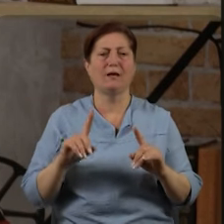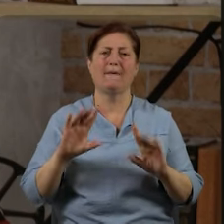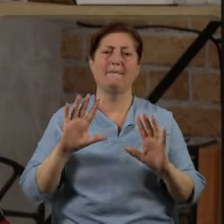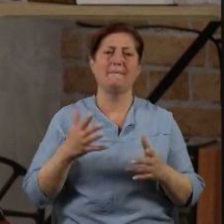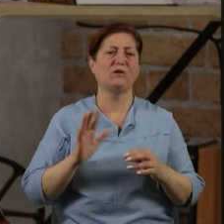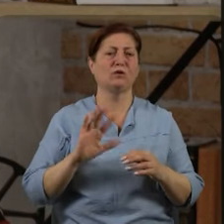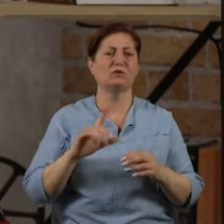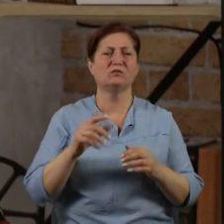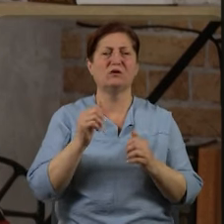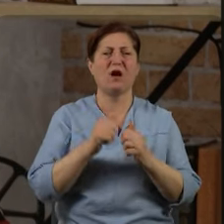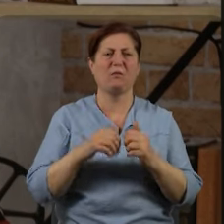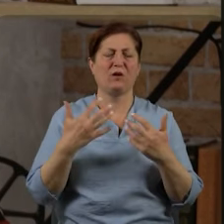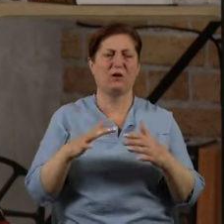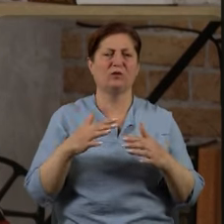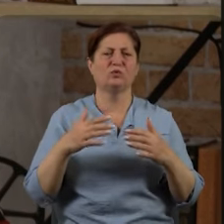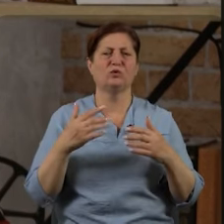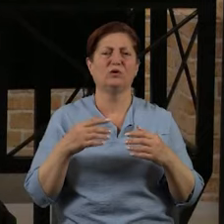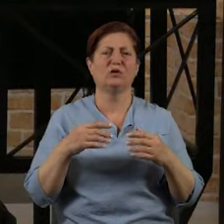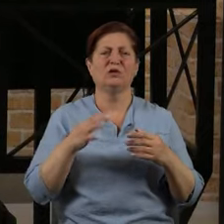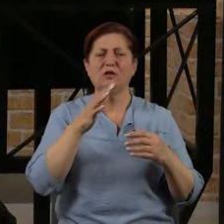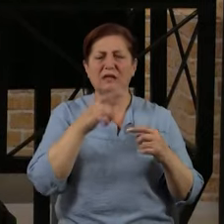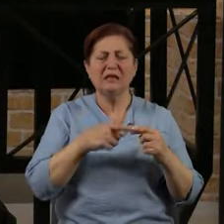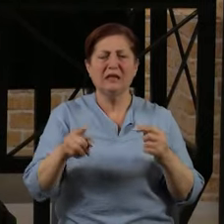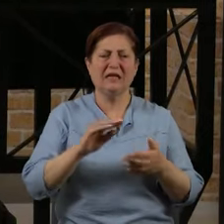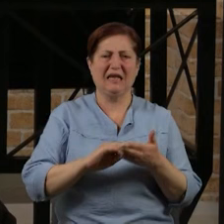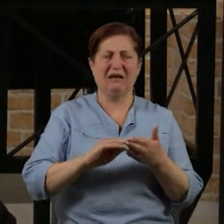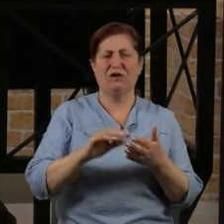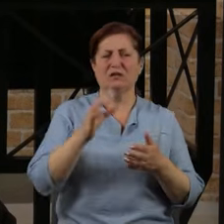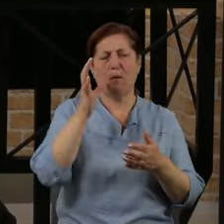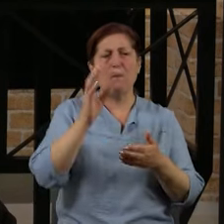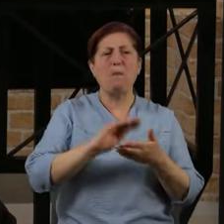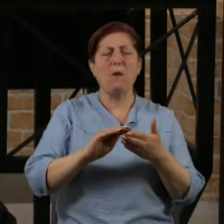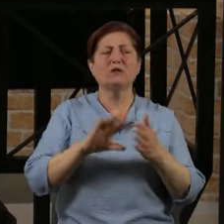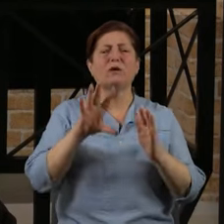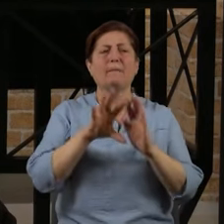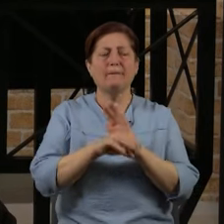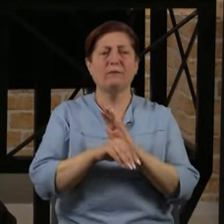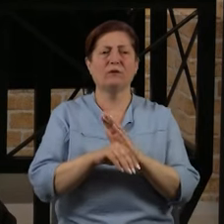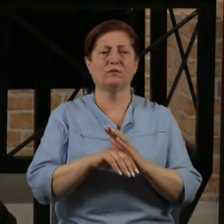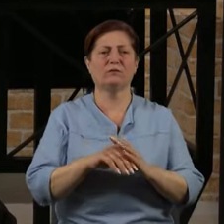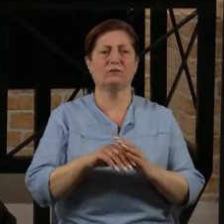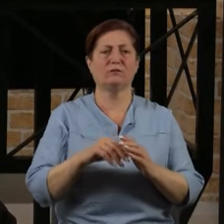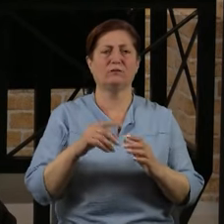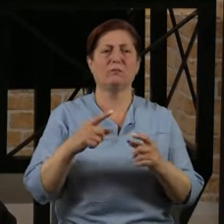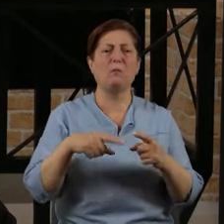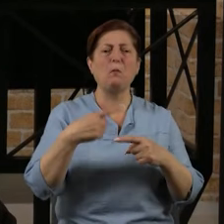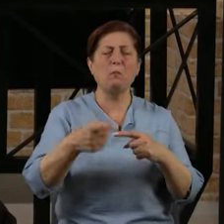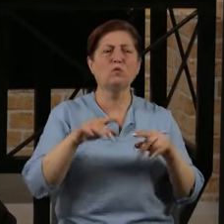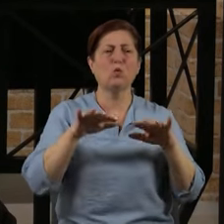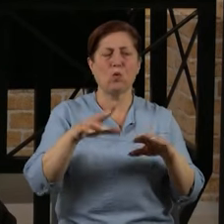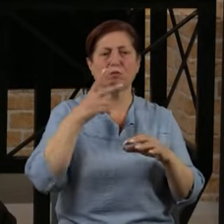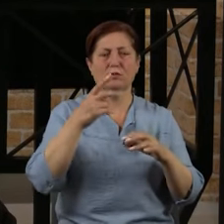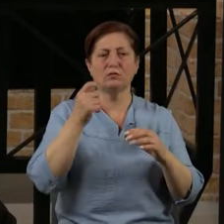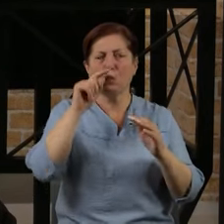որ իր ամենահորրետեսական շրջանում գրված բանաստեղծություններից մեկում, երբ որ այդ մյուս գործերում տեսնում ենք ինչքան